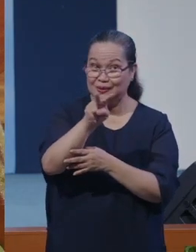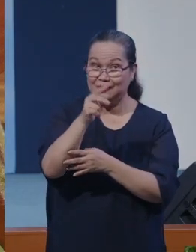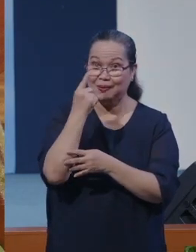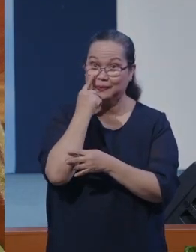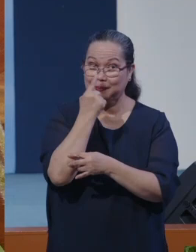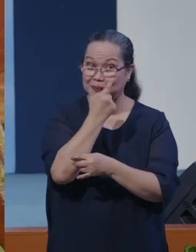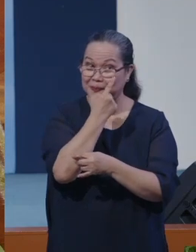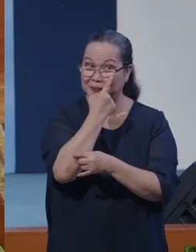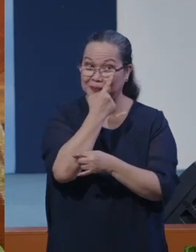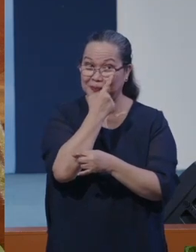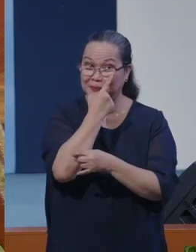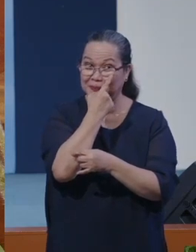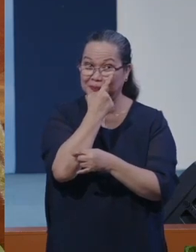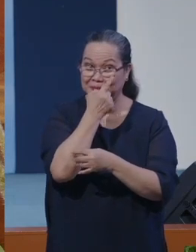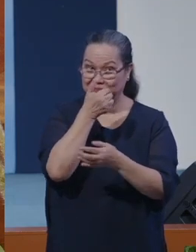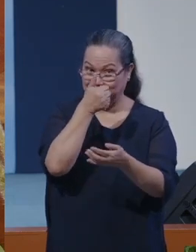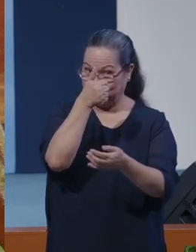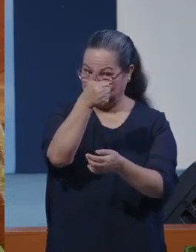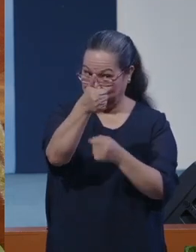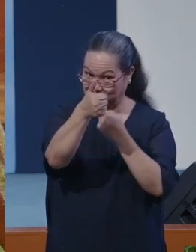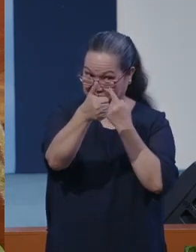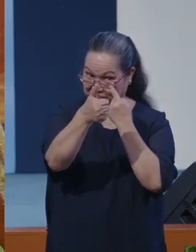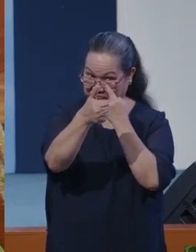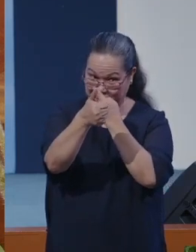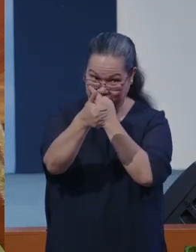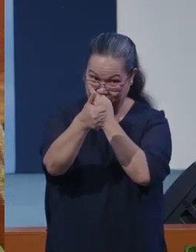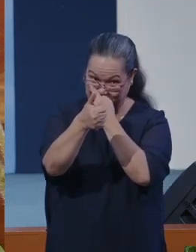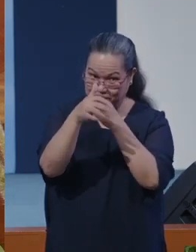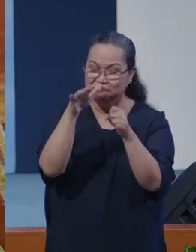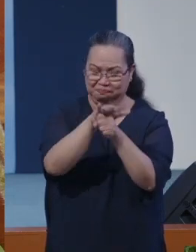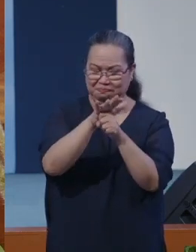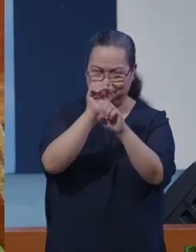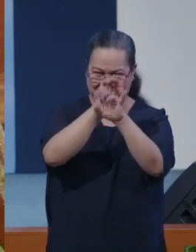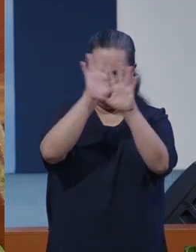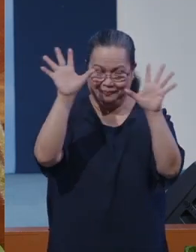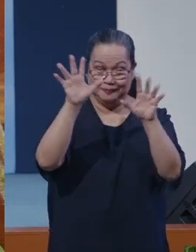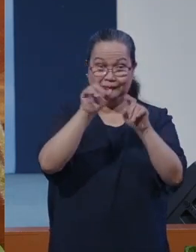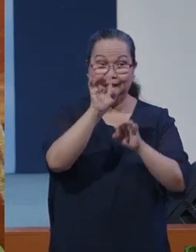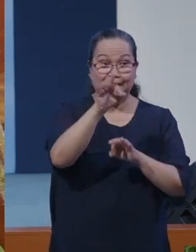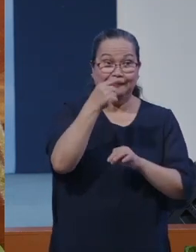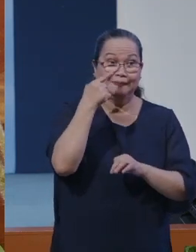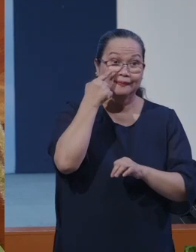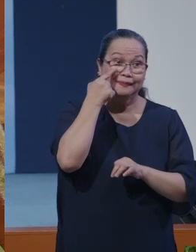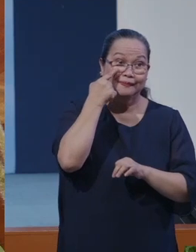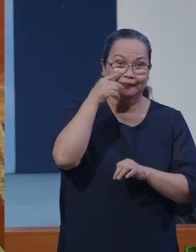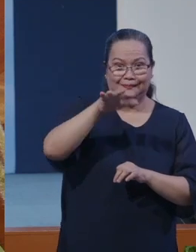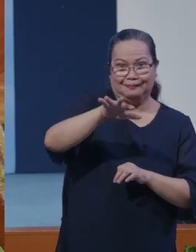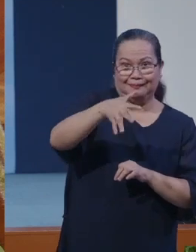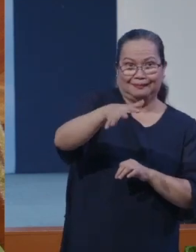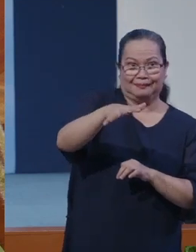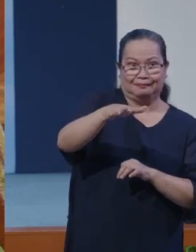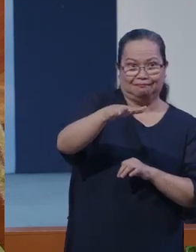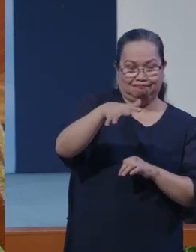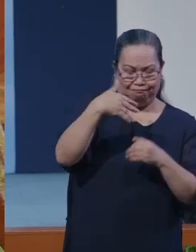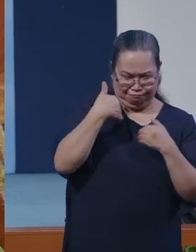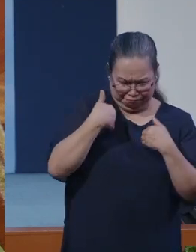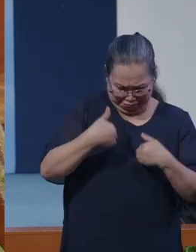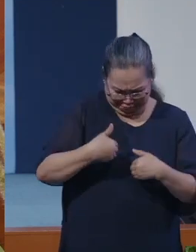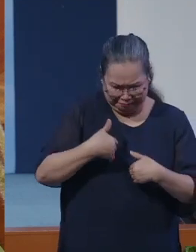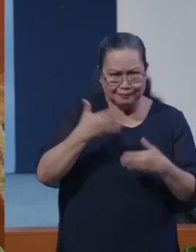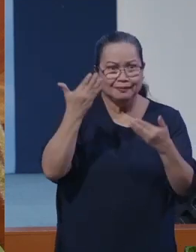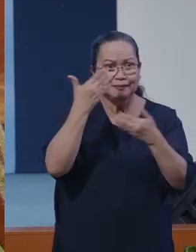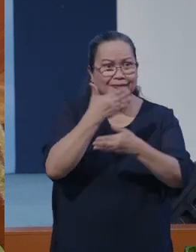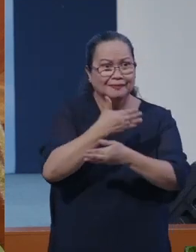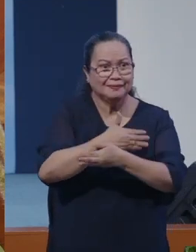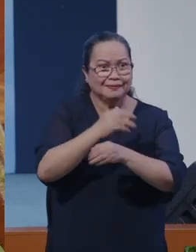so if your eye is healthy, your whole body will be full of light. But if your eye is bad, your whole body will be full of darkness. If then